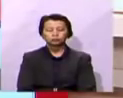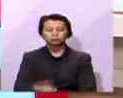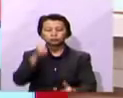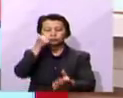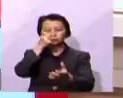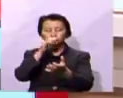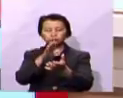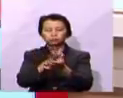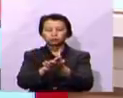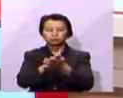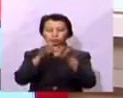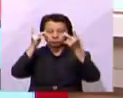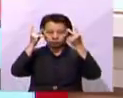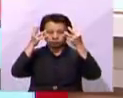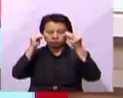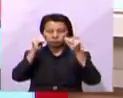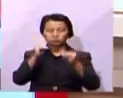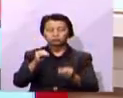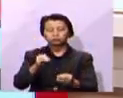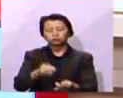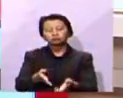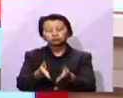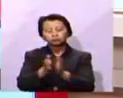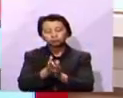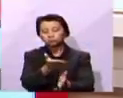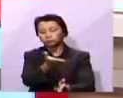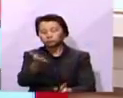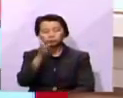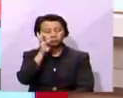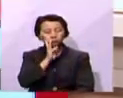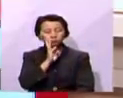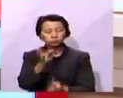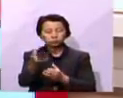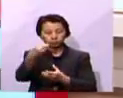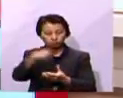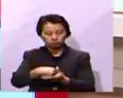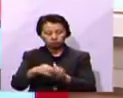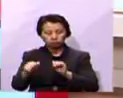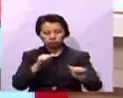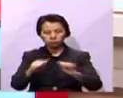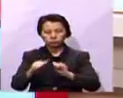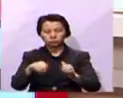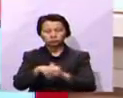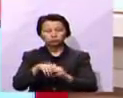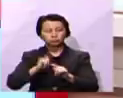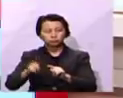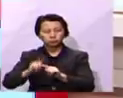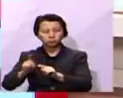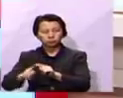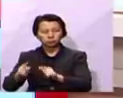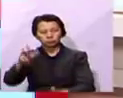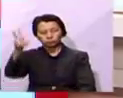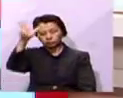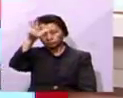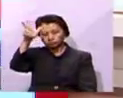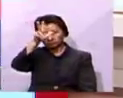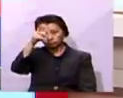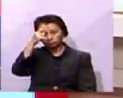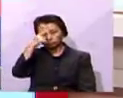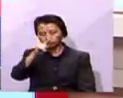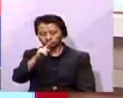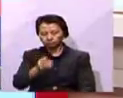Isteri Perdana Menteri Datin Seri Rosmah Mansor menyeru kaum wanita supaya melibatkan diri secara aktif dalam pelbagai inisiatif kerajaan